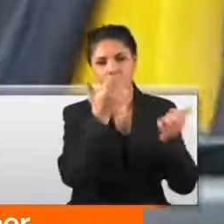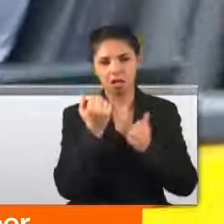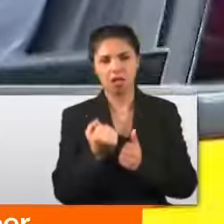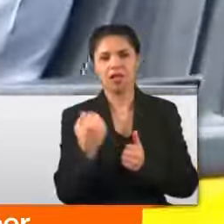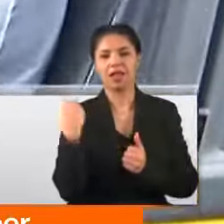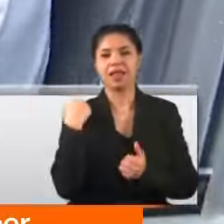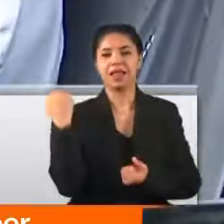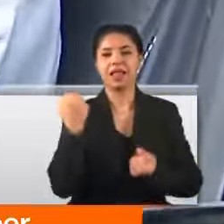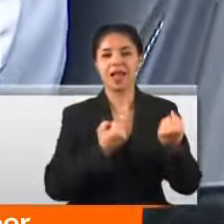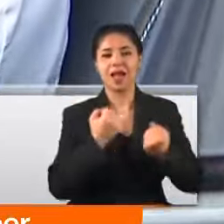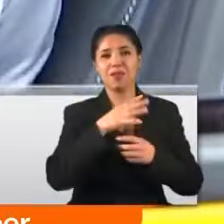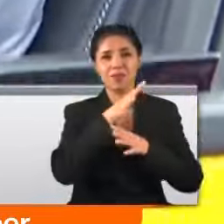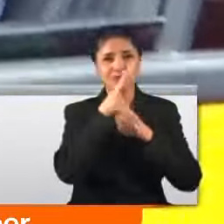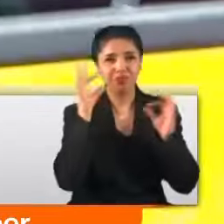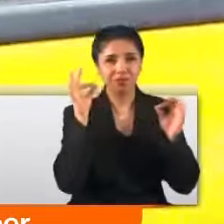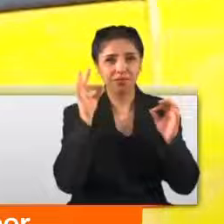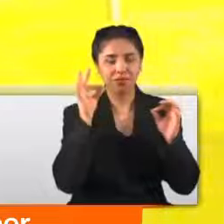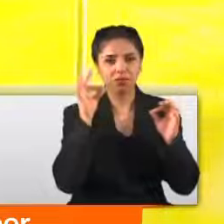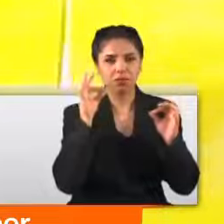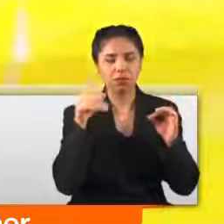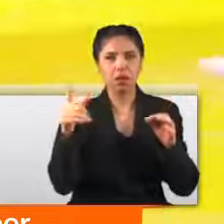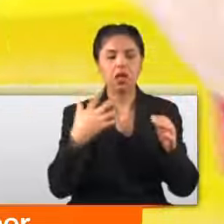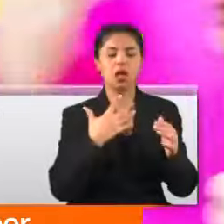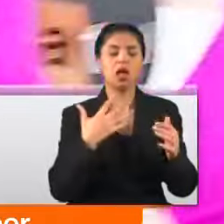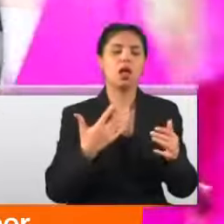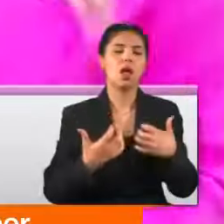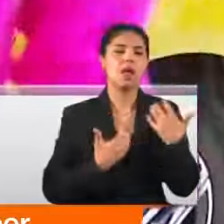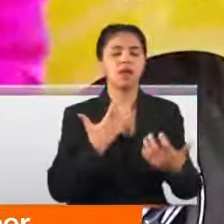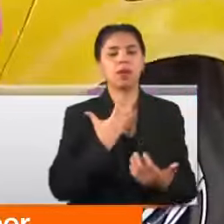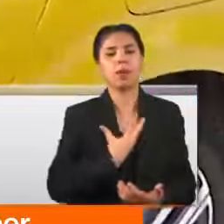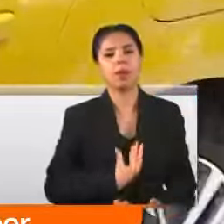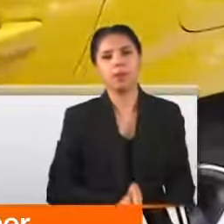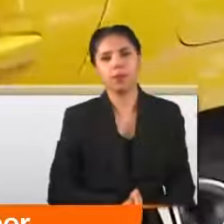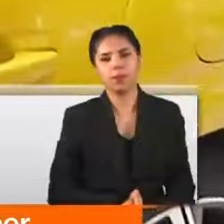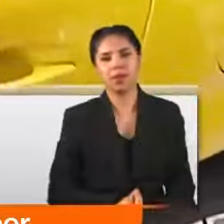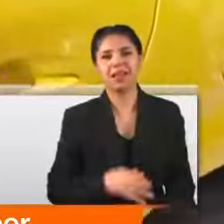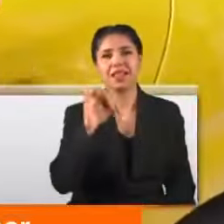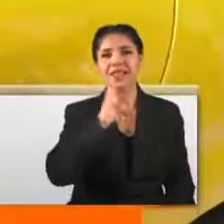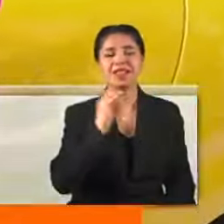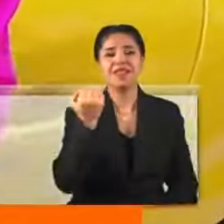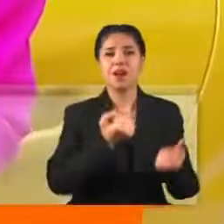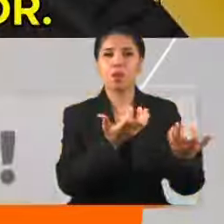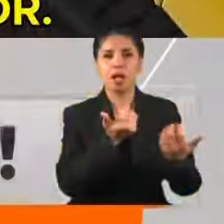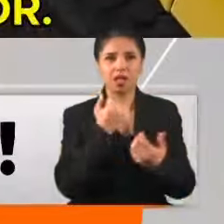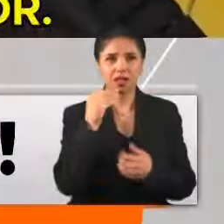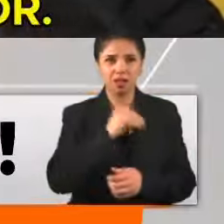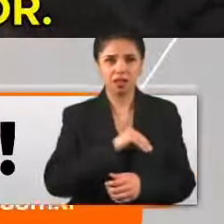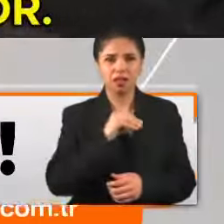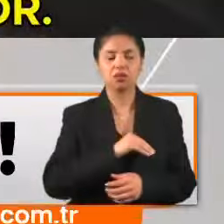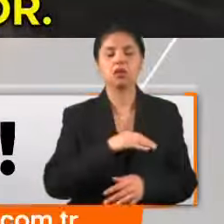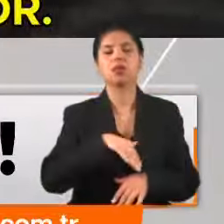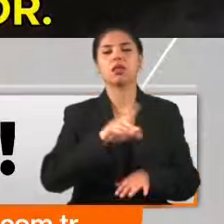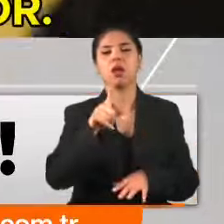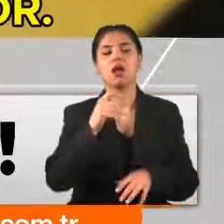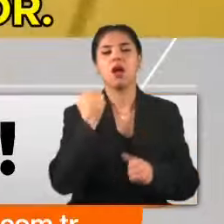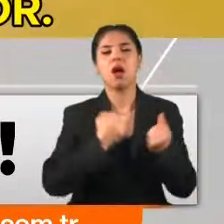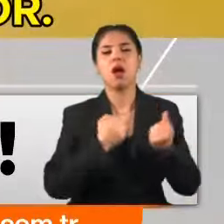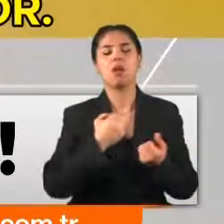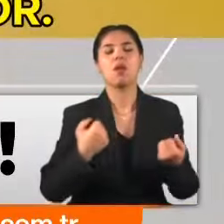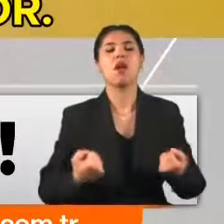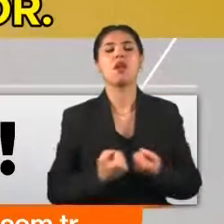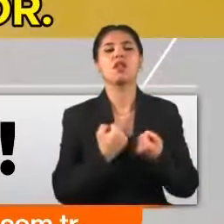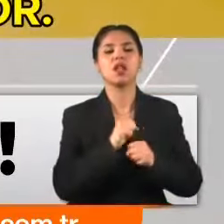araba mutluluğu çok geçmeden kursağında kaldı. Çünkü sıfır kilometre olarak aldığı araç pert çıktı. Şu an bu aracı ikinci elde